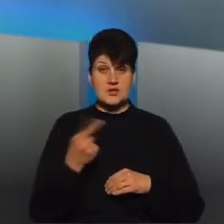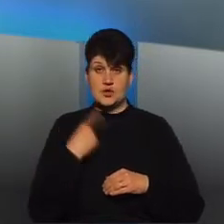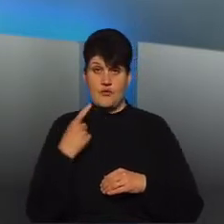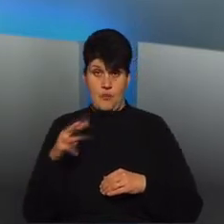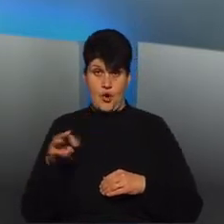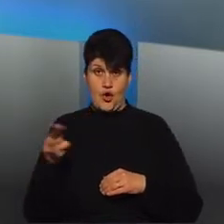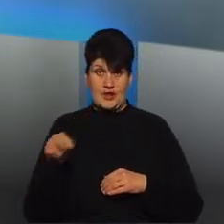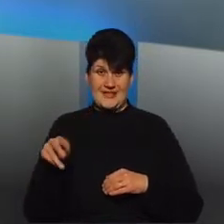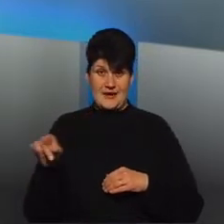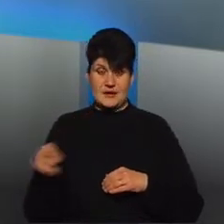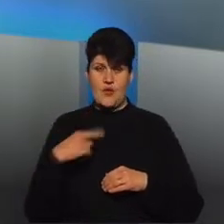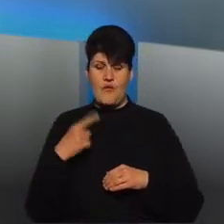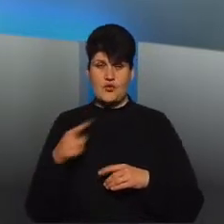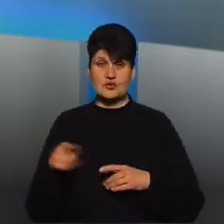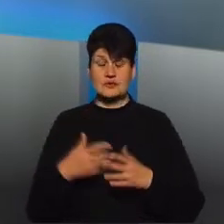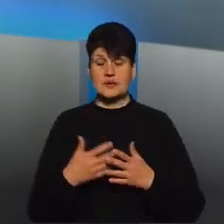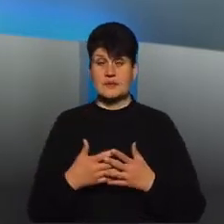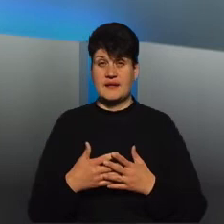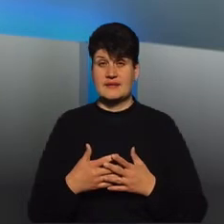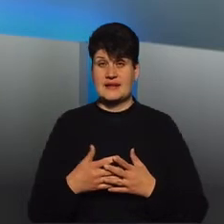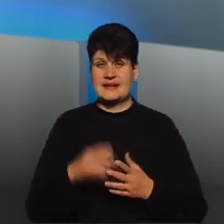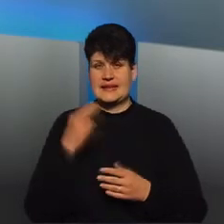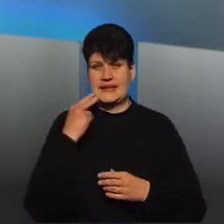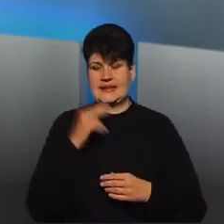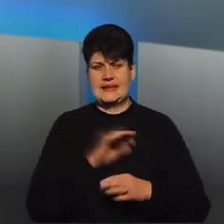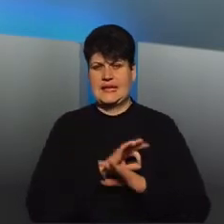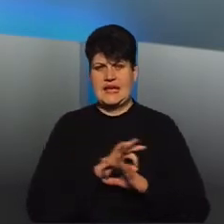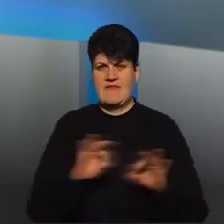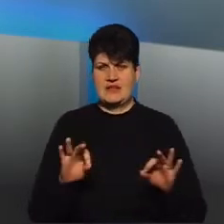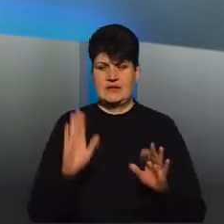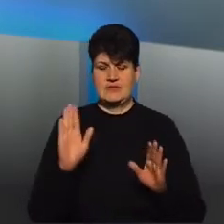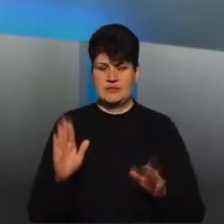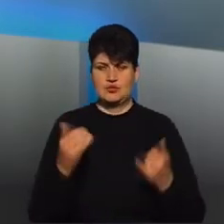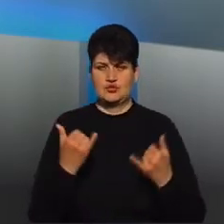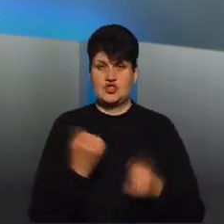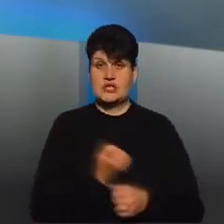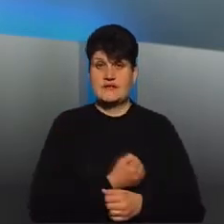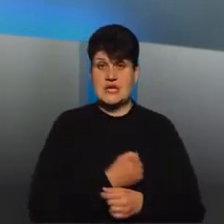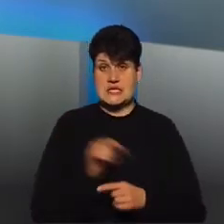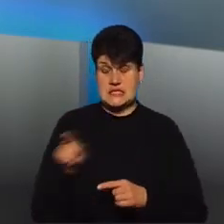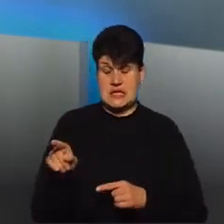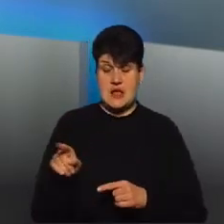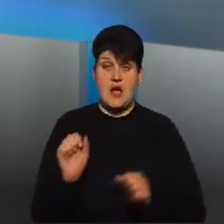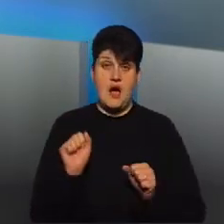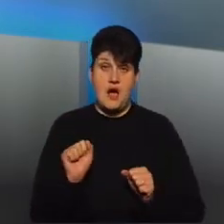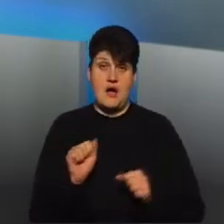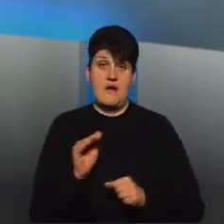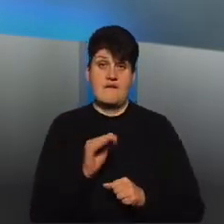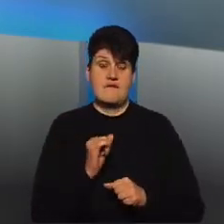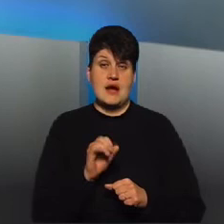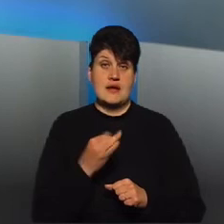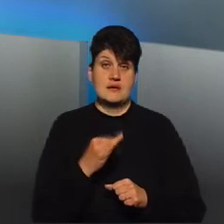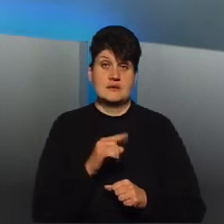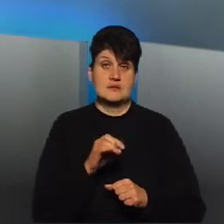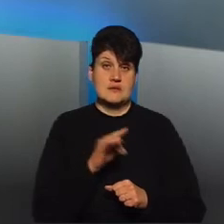що, очевидно, не досить ефективними будуть нинішні вакцини, А Pfizer, Comirnaty